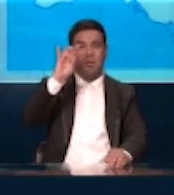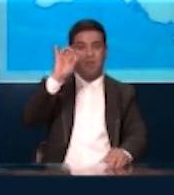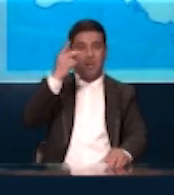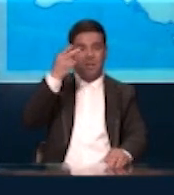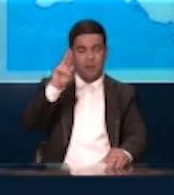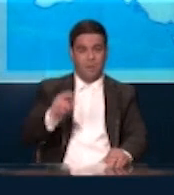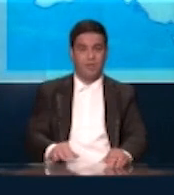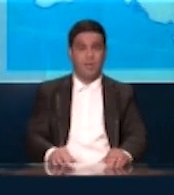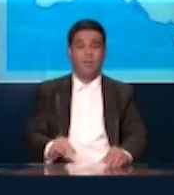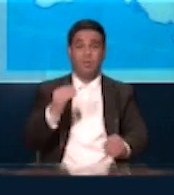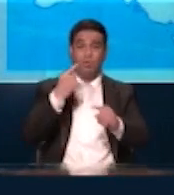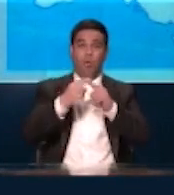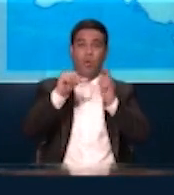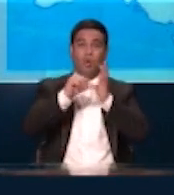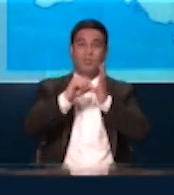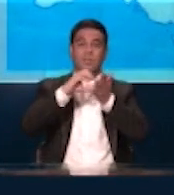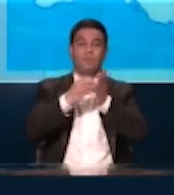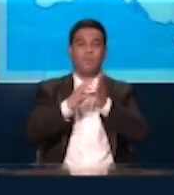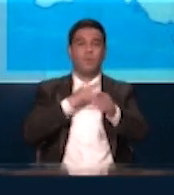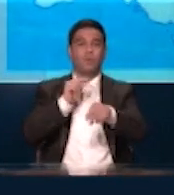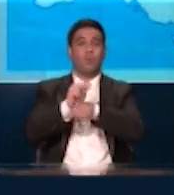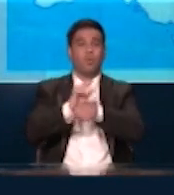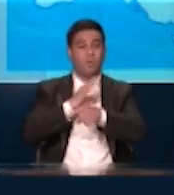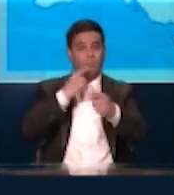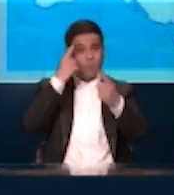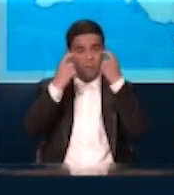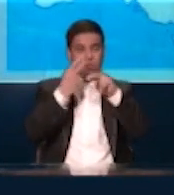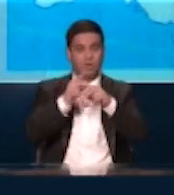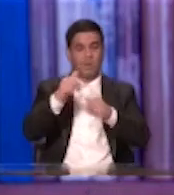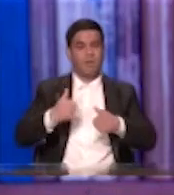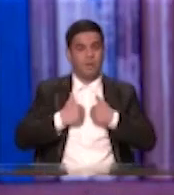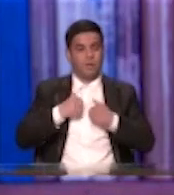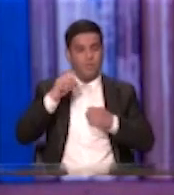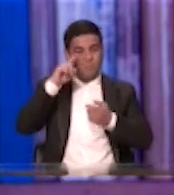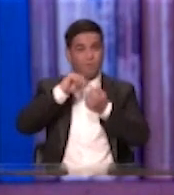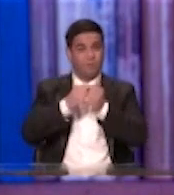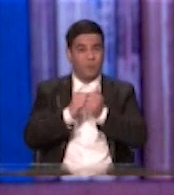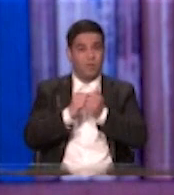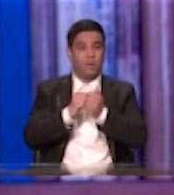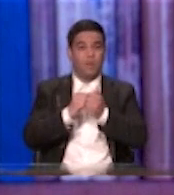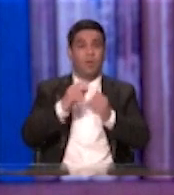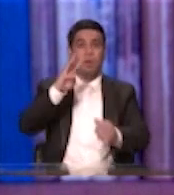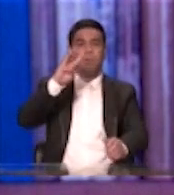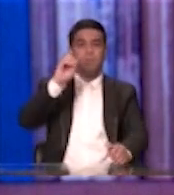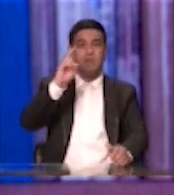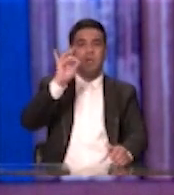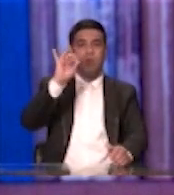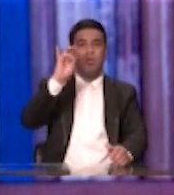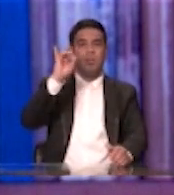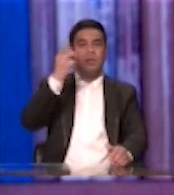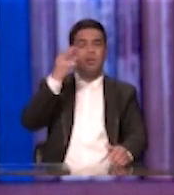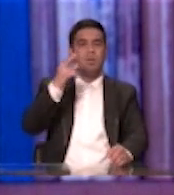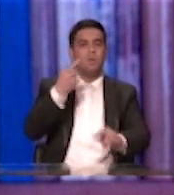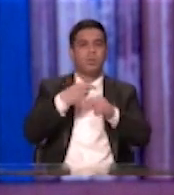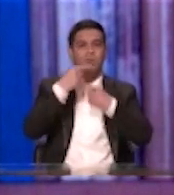Endi yana biz 6-sinfdagi olgan ma'lumotlarimizni eslashga harakat qilib ko'raylik. Mikroneziya nima degani?